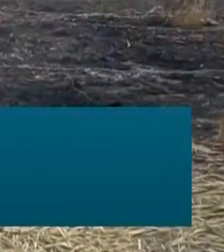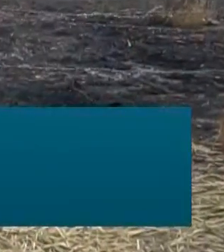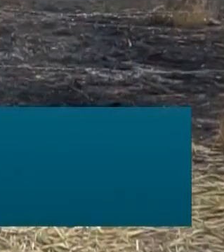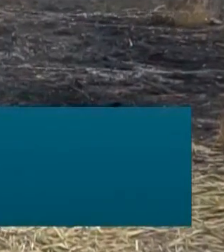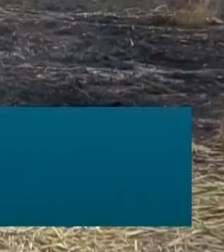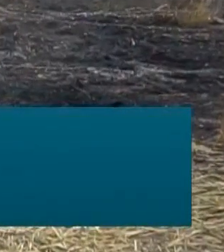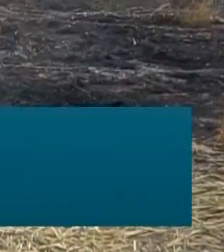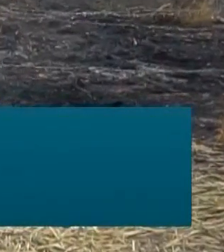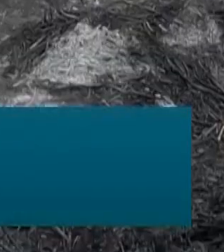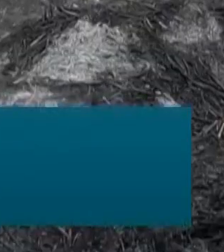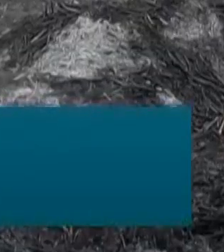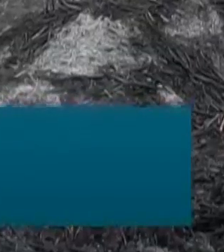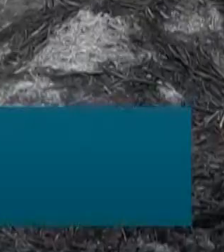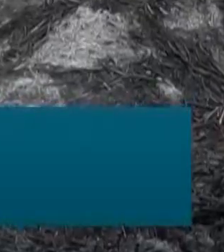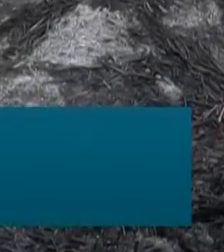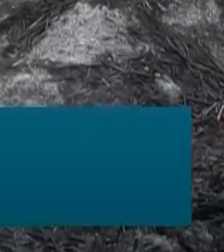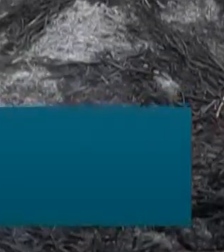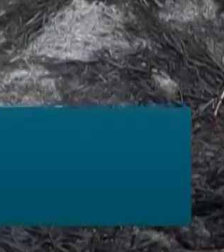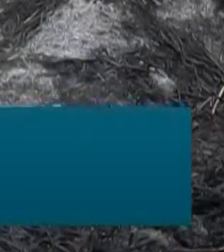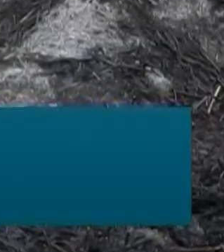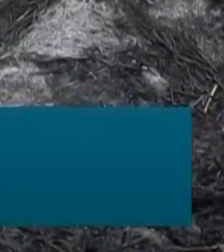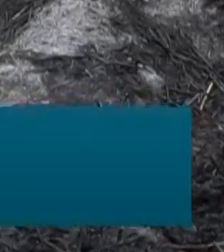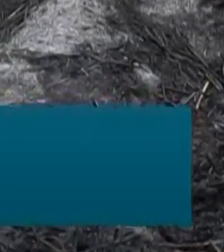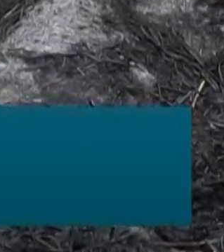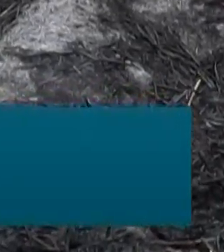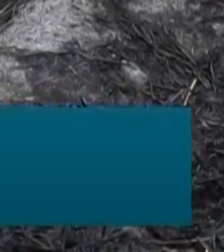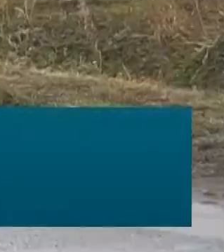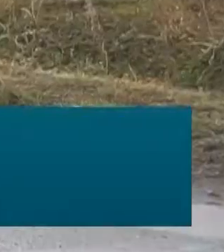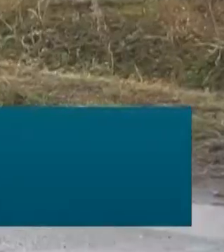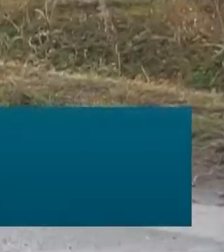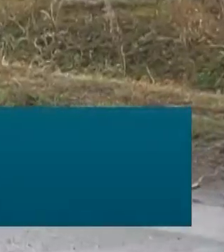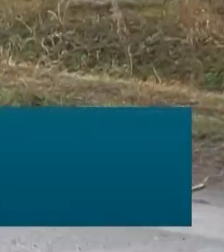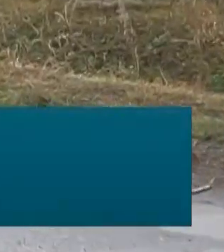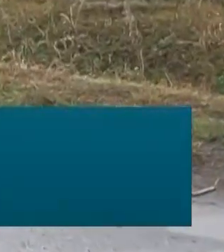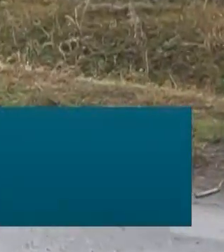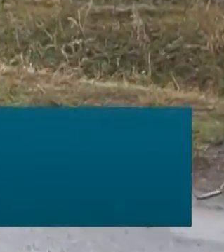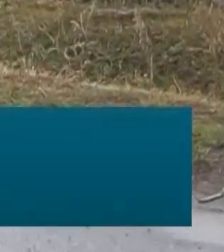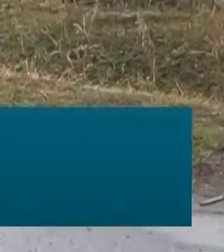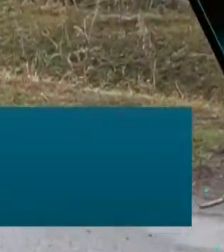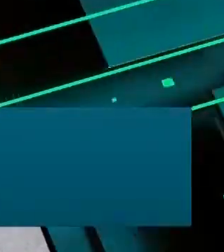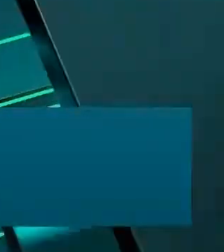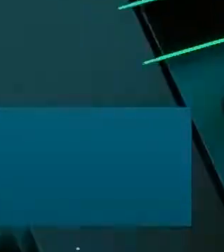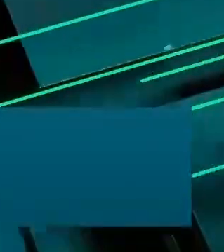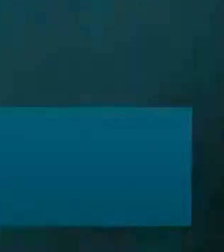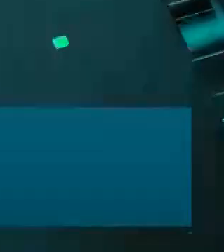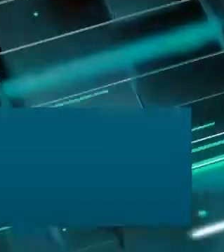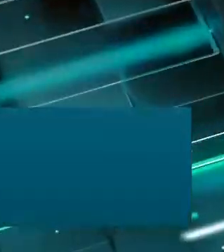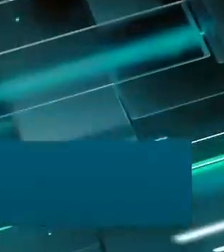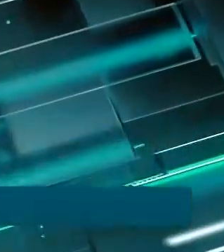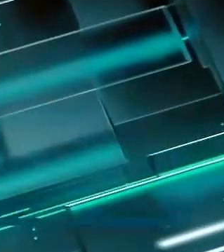Диверсия или хулиганство. 8 жителей Каратальского района пострадали от рук неизвестных поджигателей.